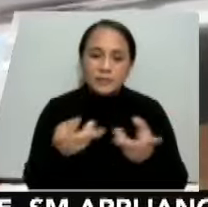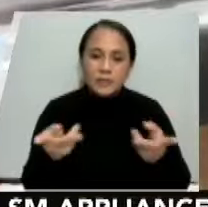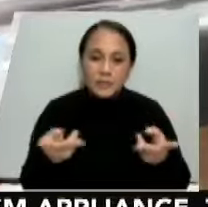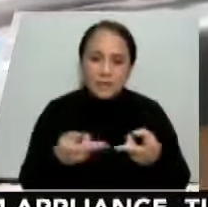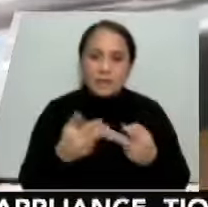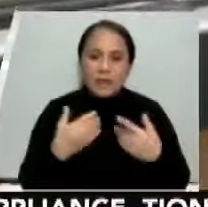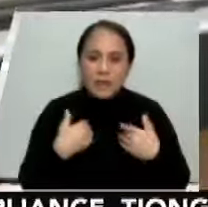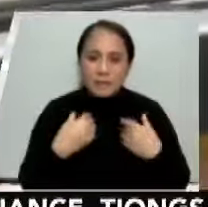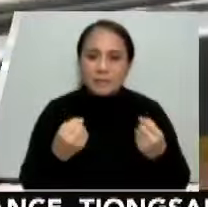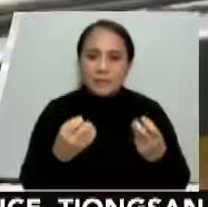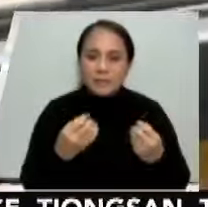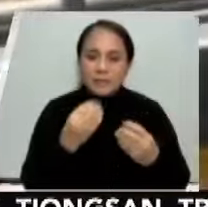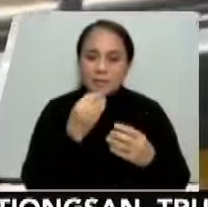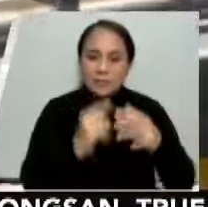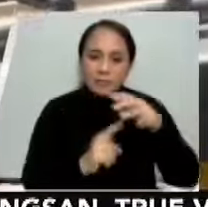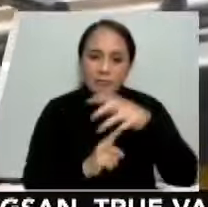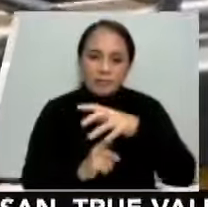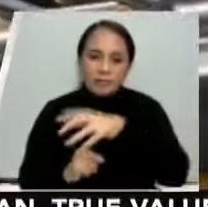booth.